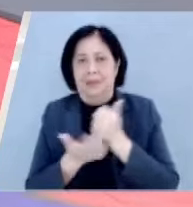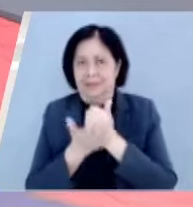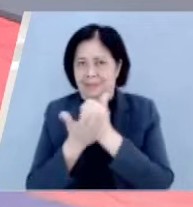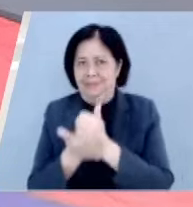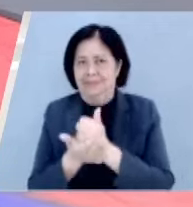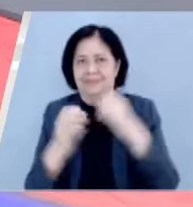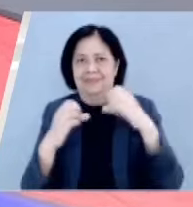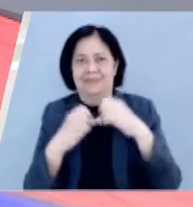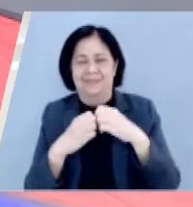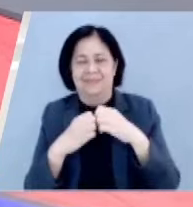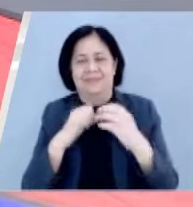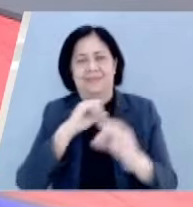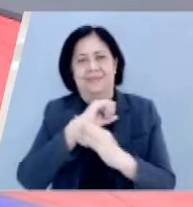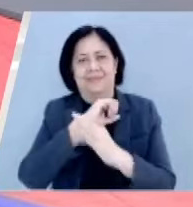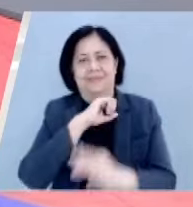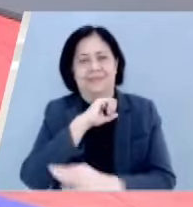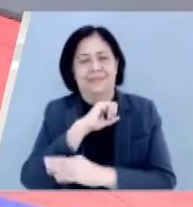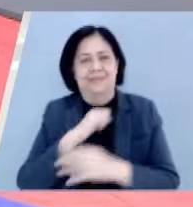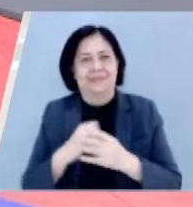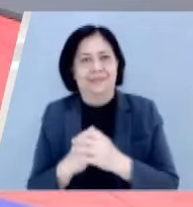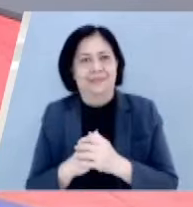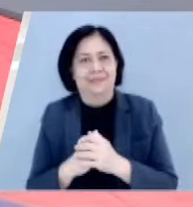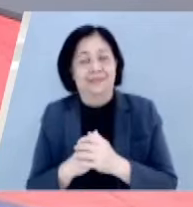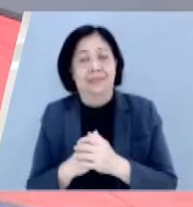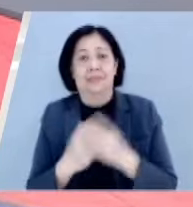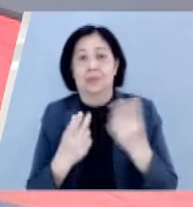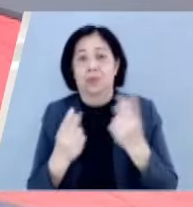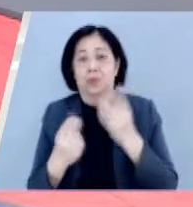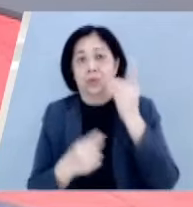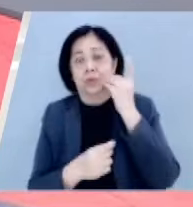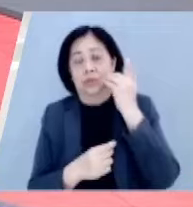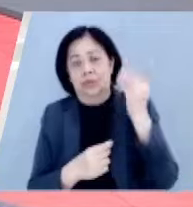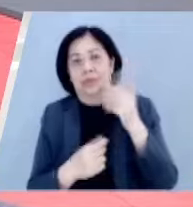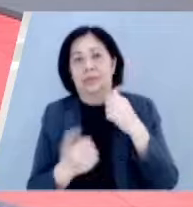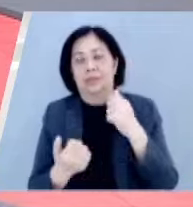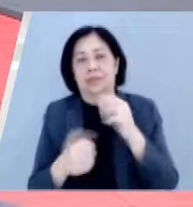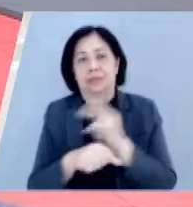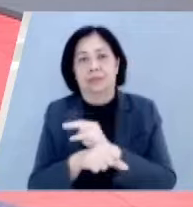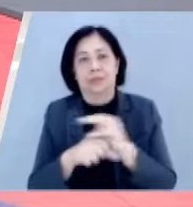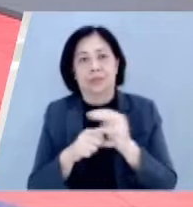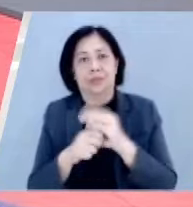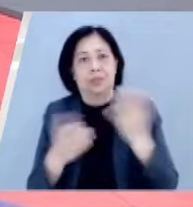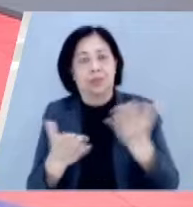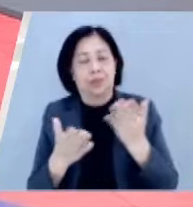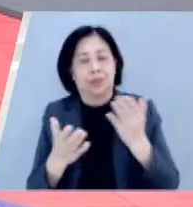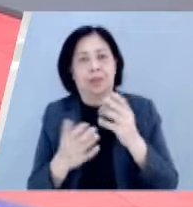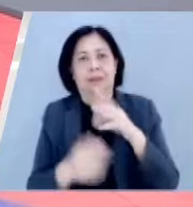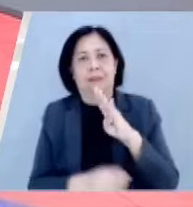Kapuso Foundation at nagsagawa ng dental mission sa Bayambang, Pangasinan.